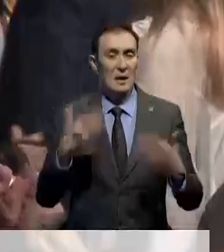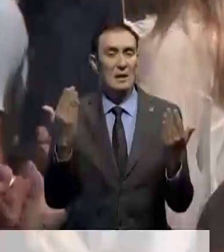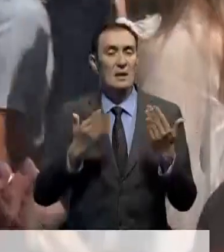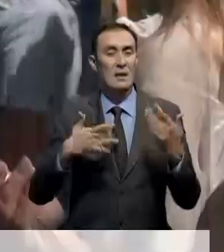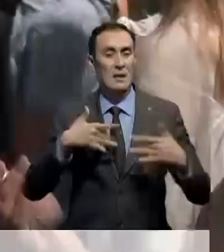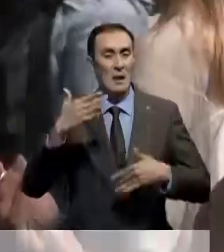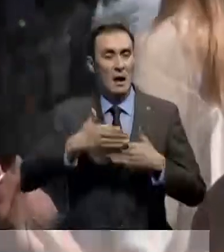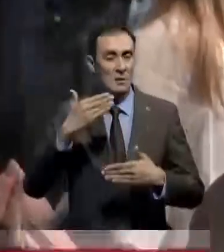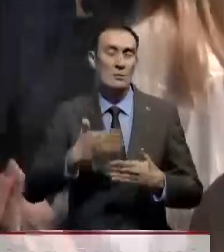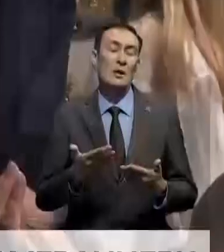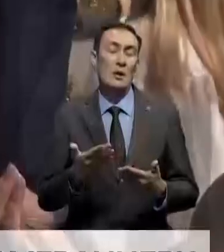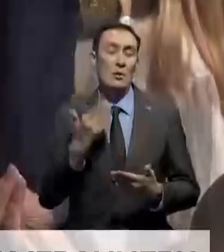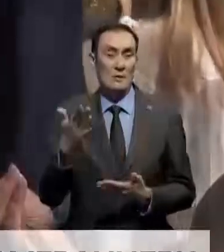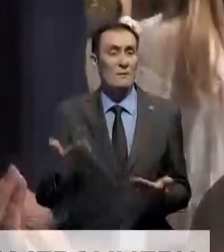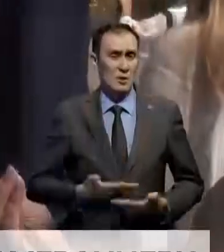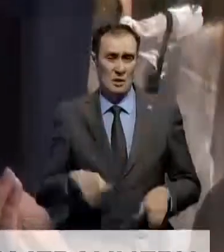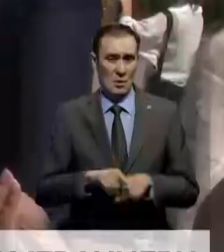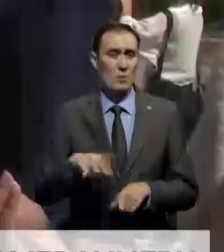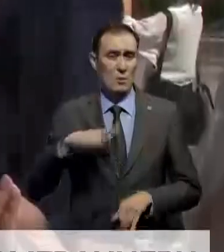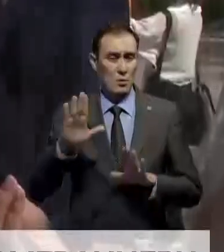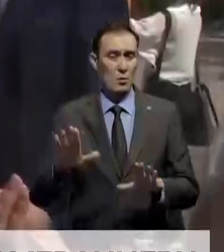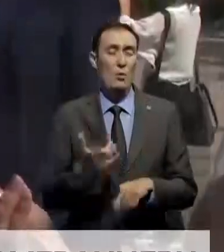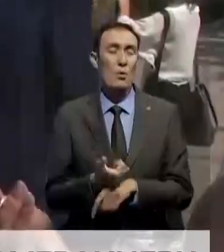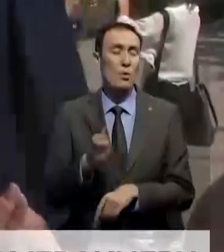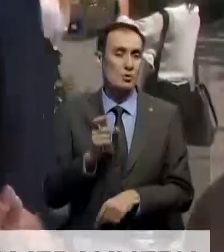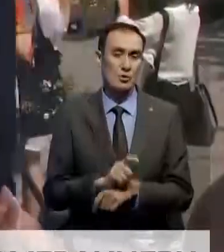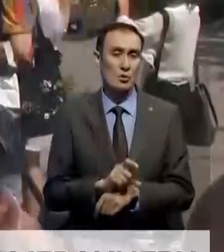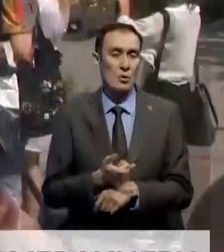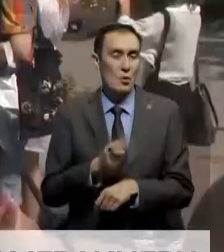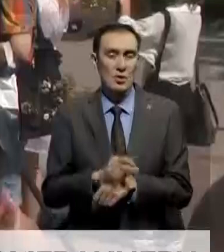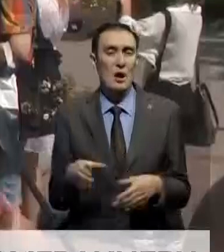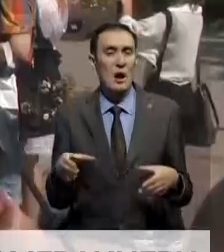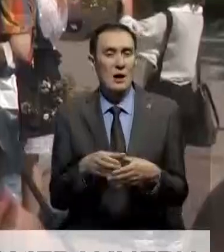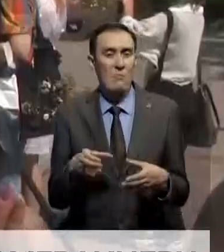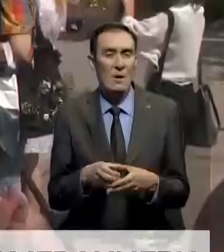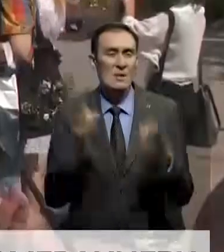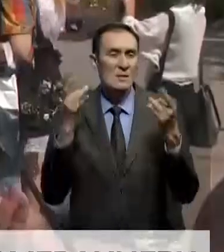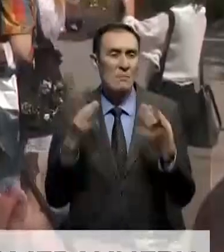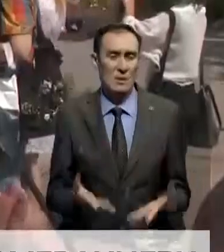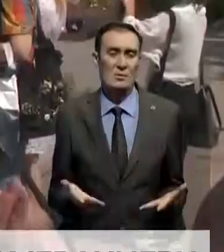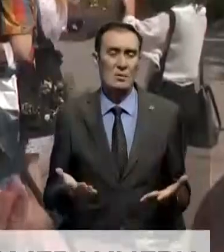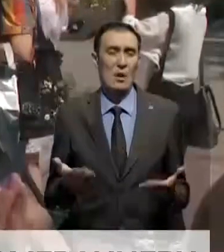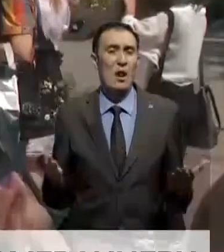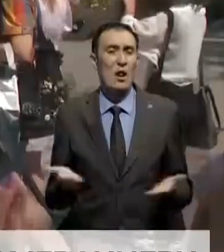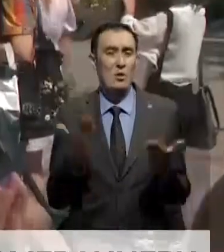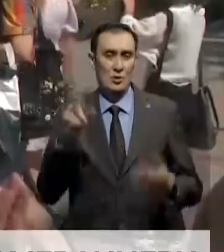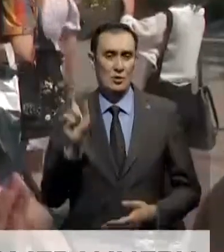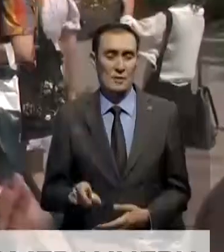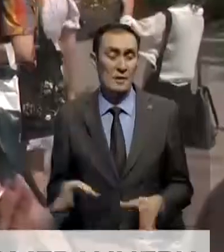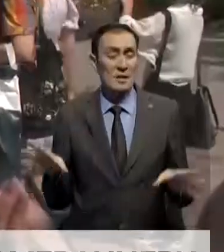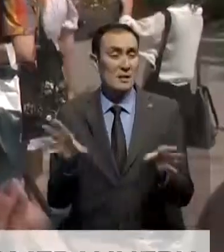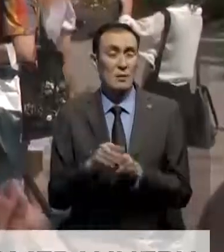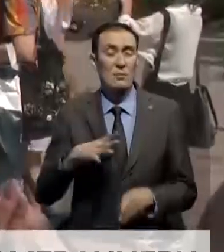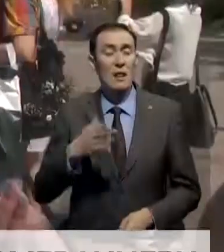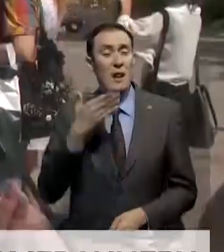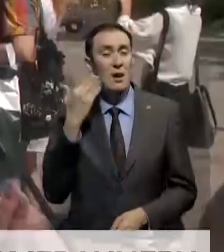театру. Но он и в жизни был очень компанейский, простой, легкий человек, с которым легко